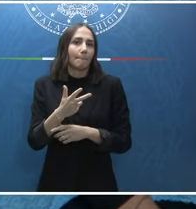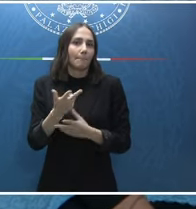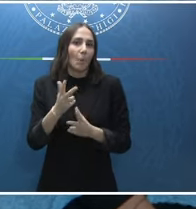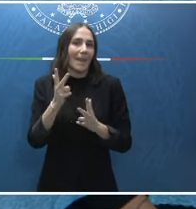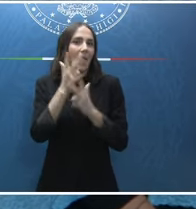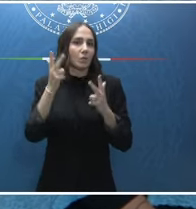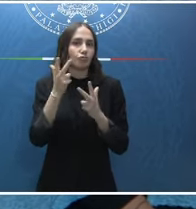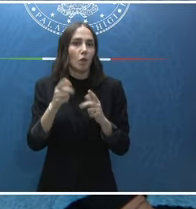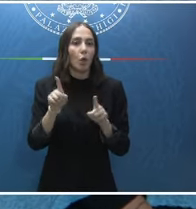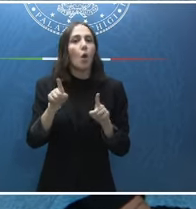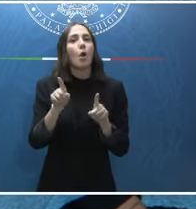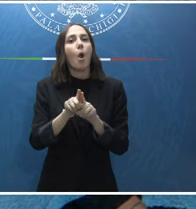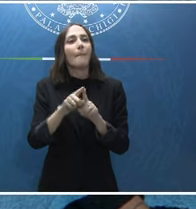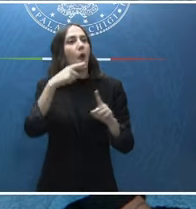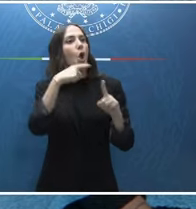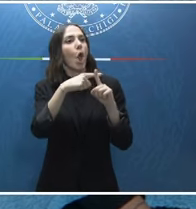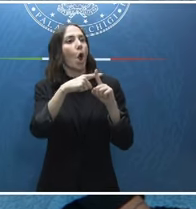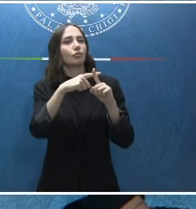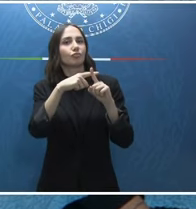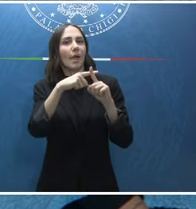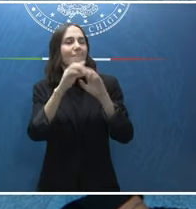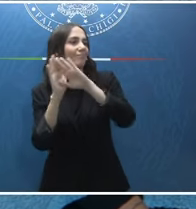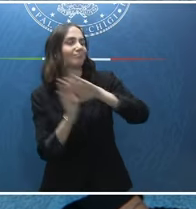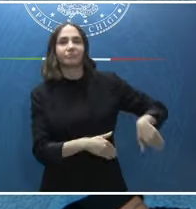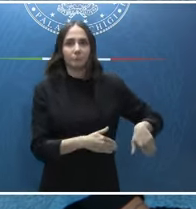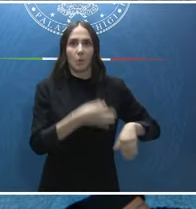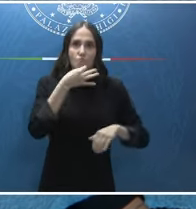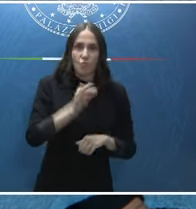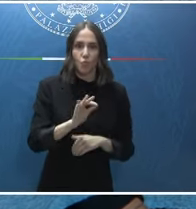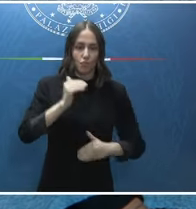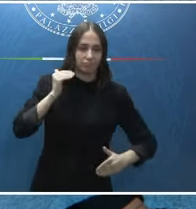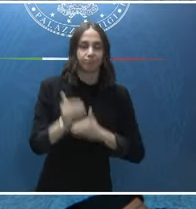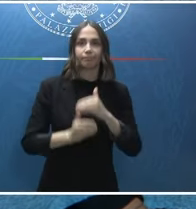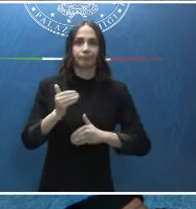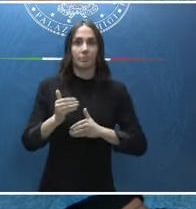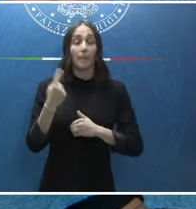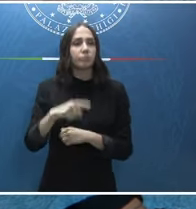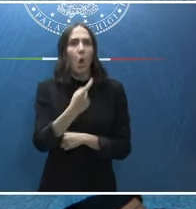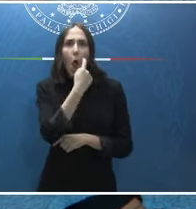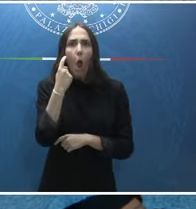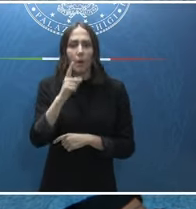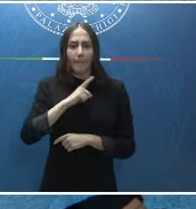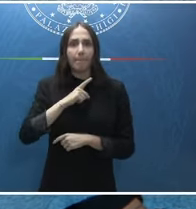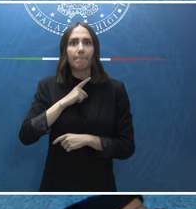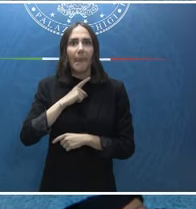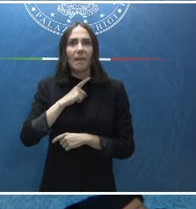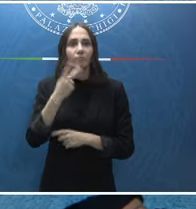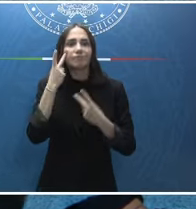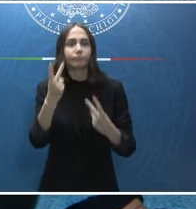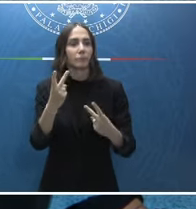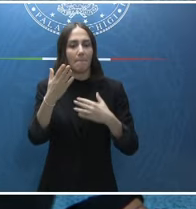croce, schiodati dalla croce. Allora i miei occhi vedono, le mie mani toccano,